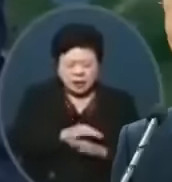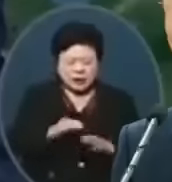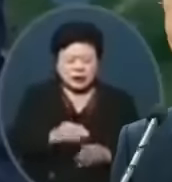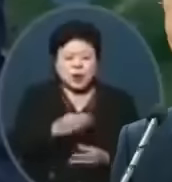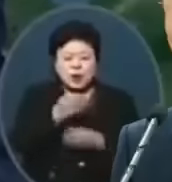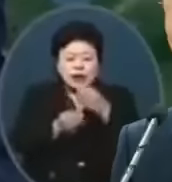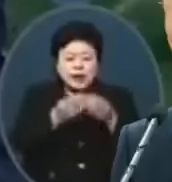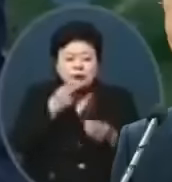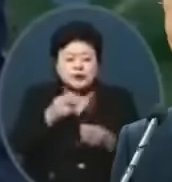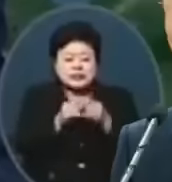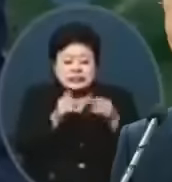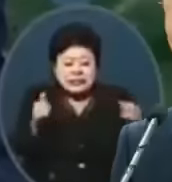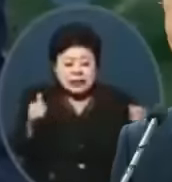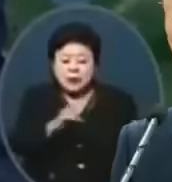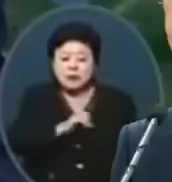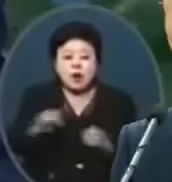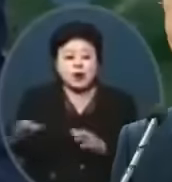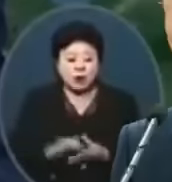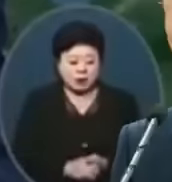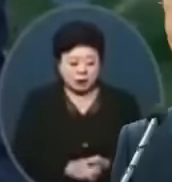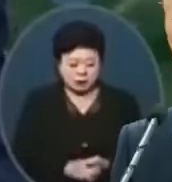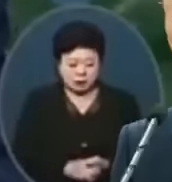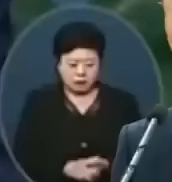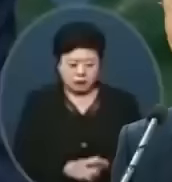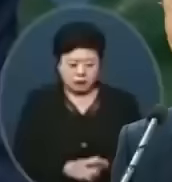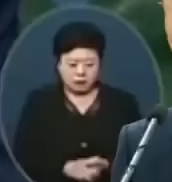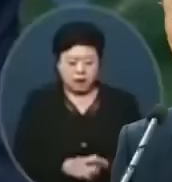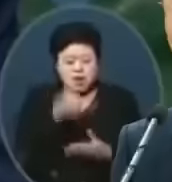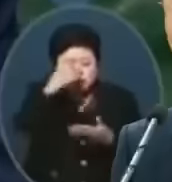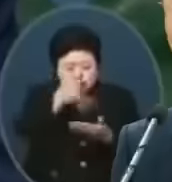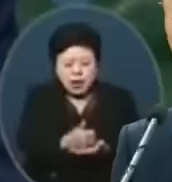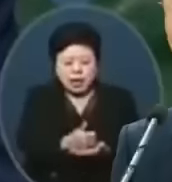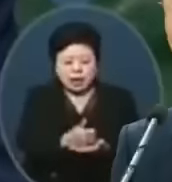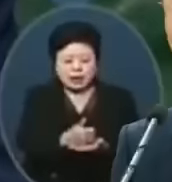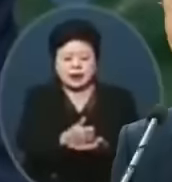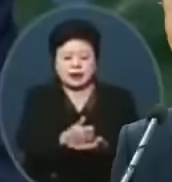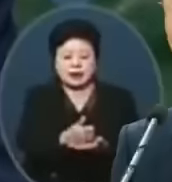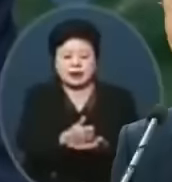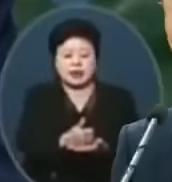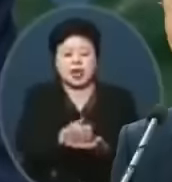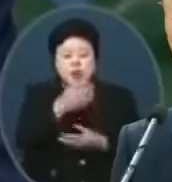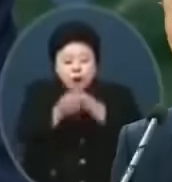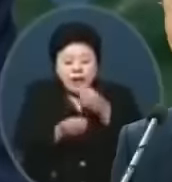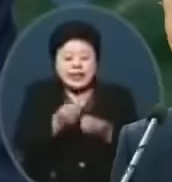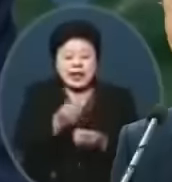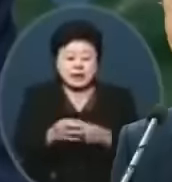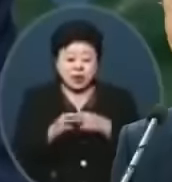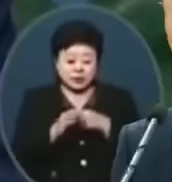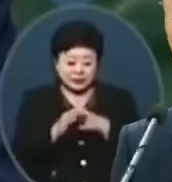하나님이 버리시는 것입니다. 죄를 회개하면